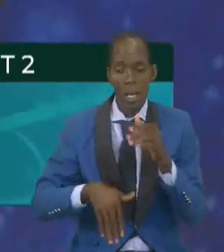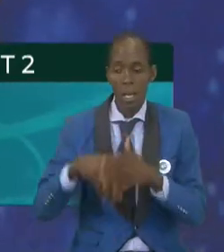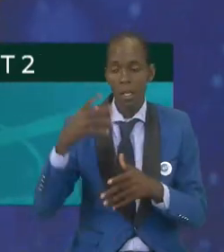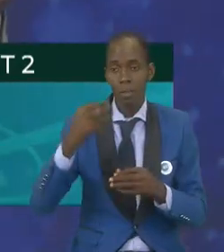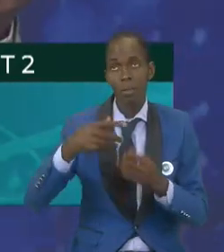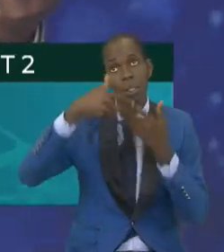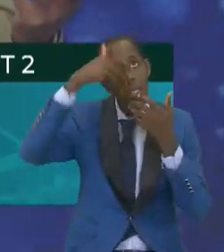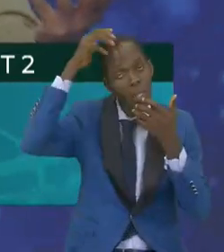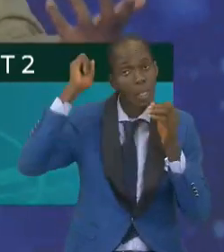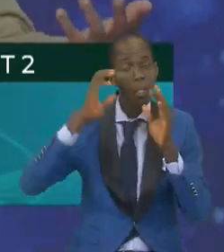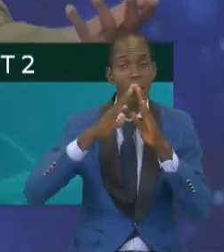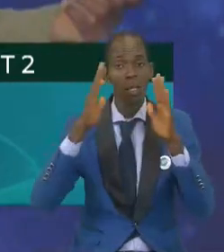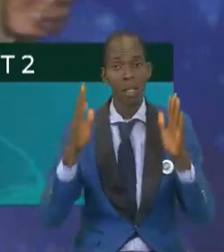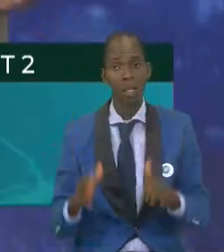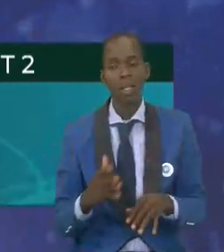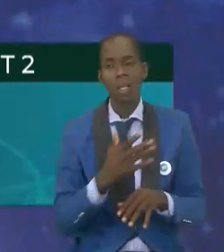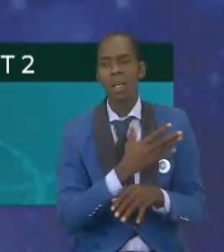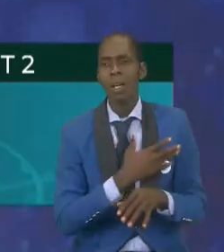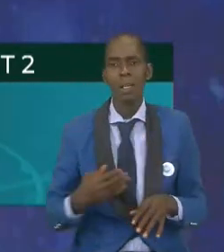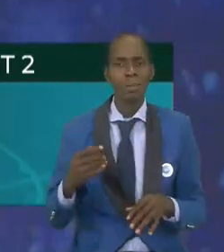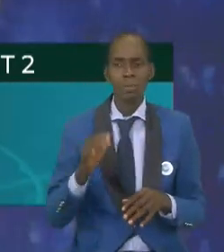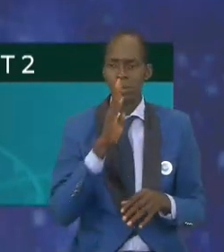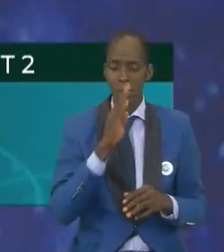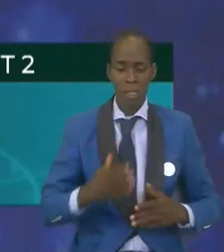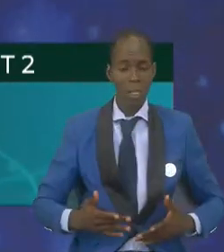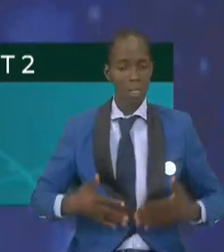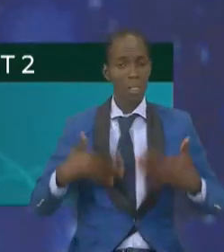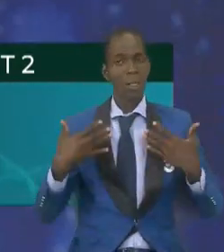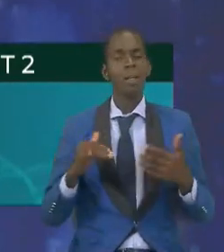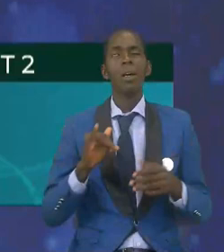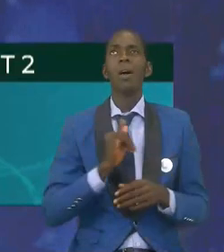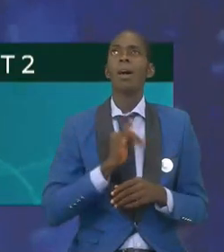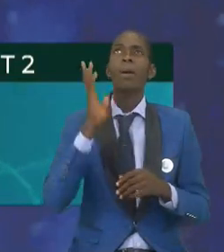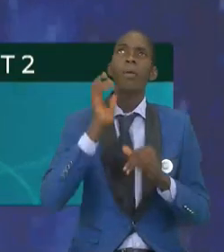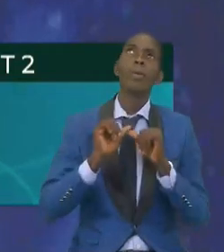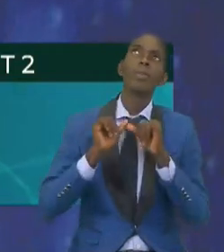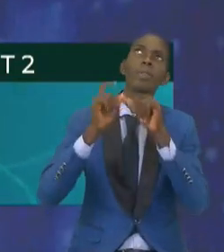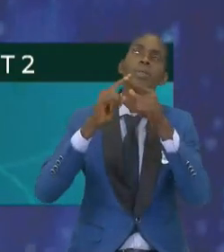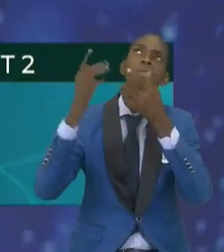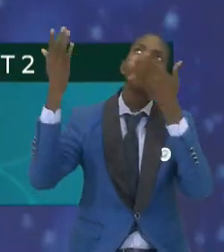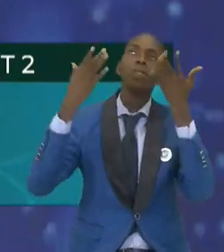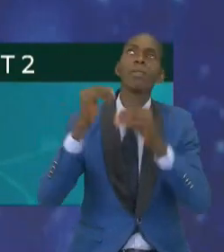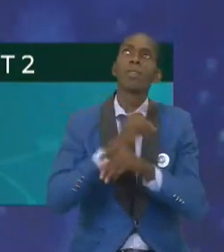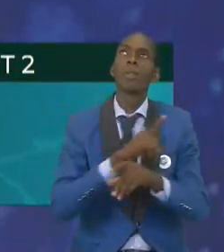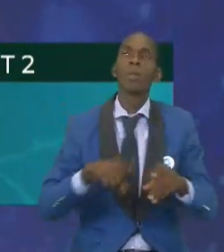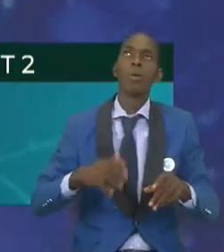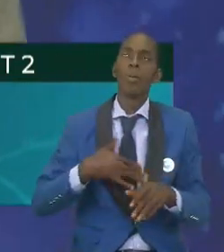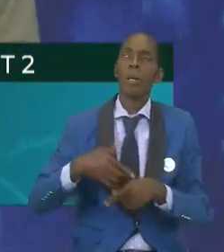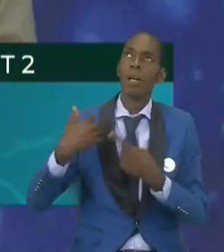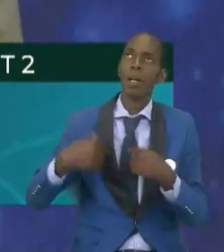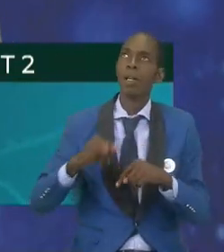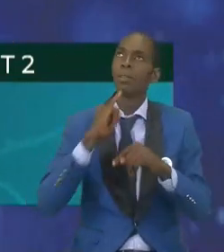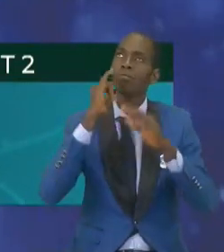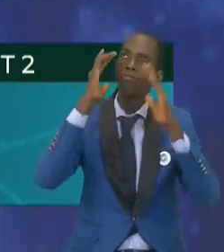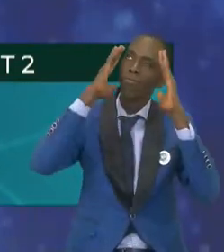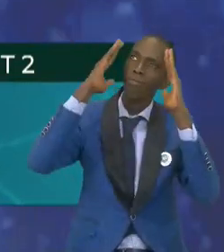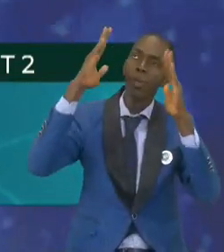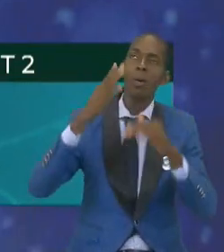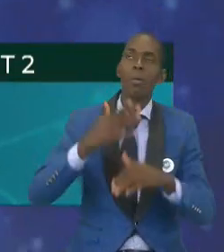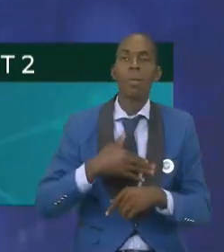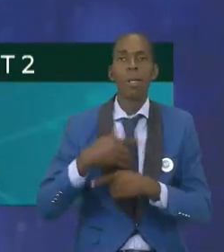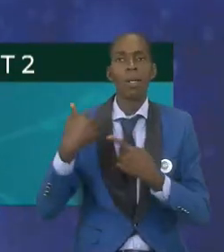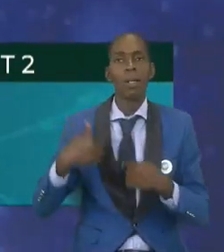si tu peux sortir l'homme de la force au lion de cette manière et qu'il est encore vivant je veux continuer